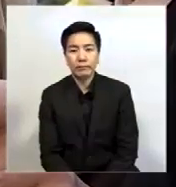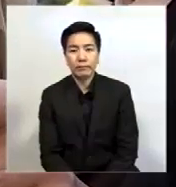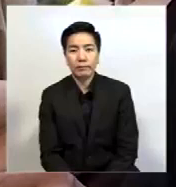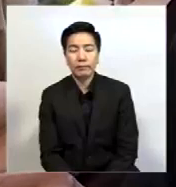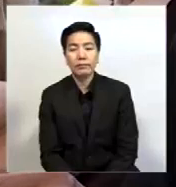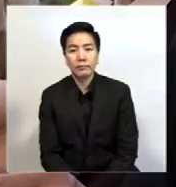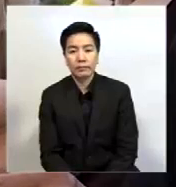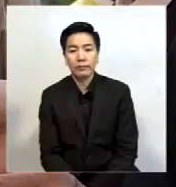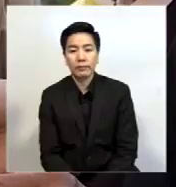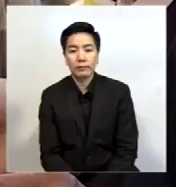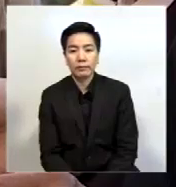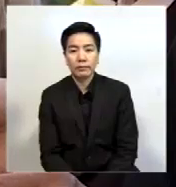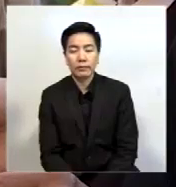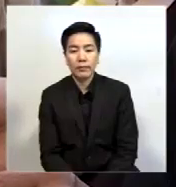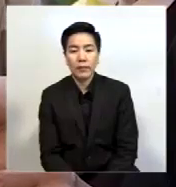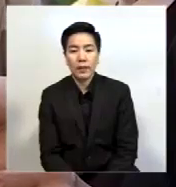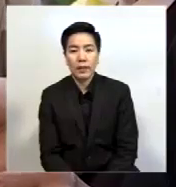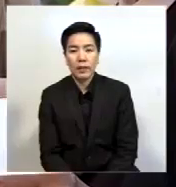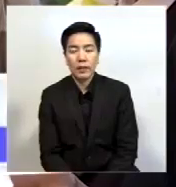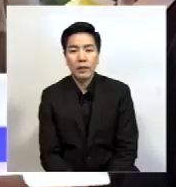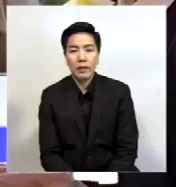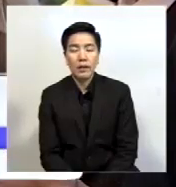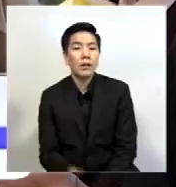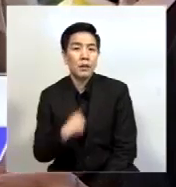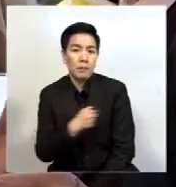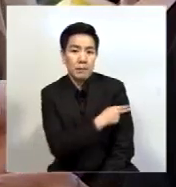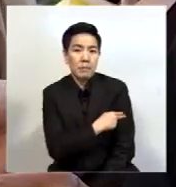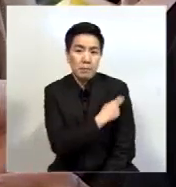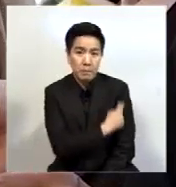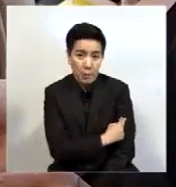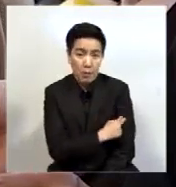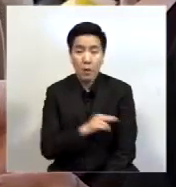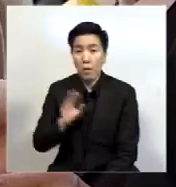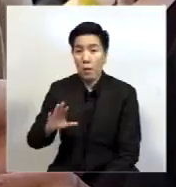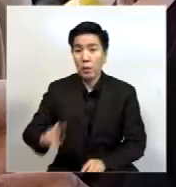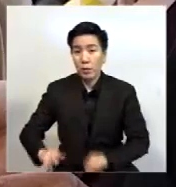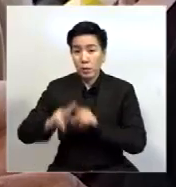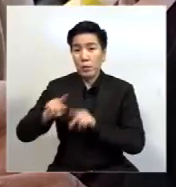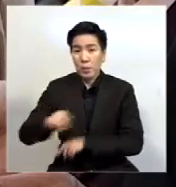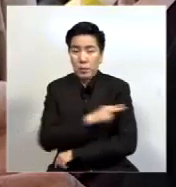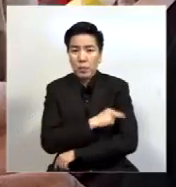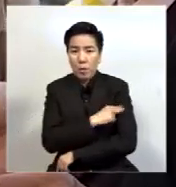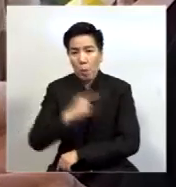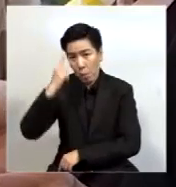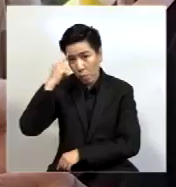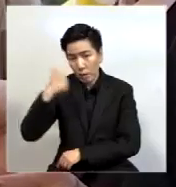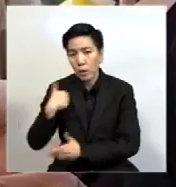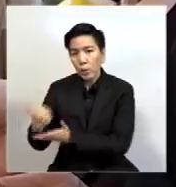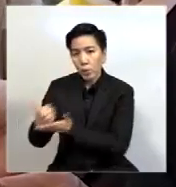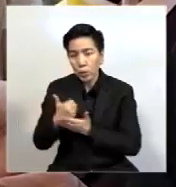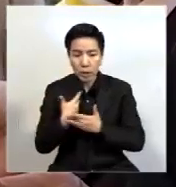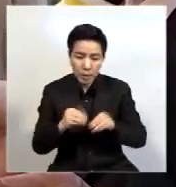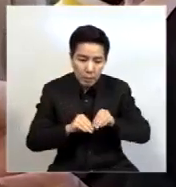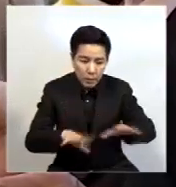ช่วยกันเอาแบบของสาธารณสุขที่ใช้ได้เนี่ยไปสอนชาวบ้านในการที่จะรู้วิธีทำนะ